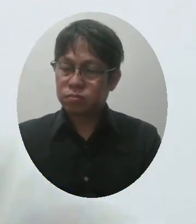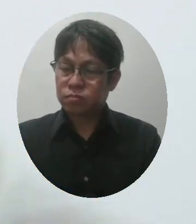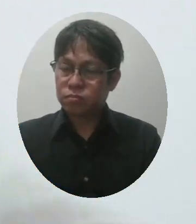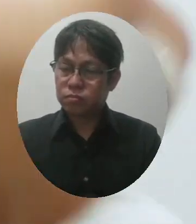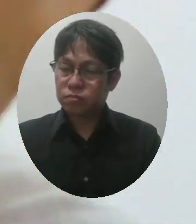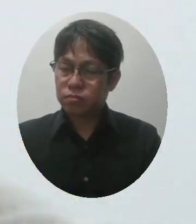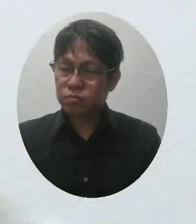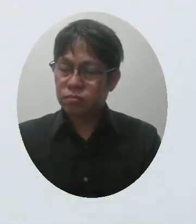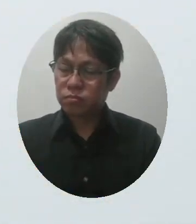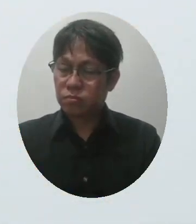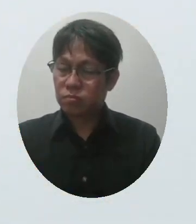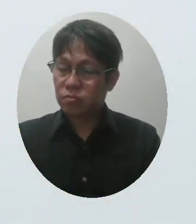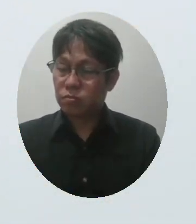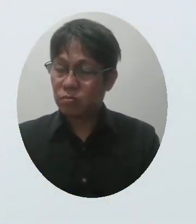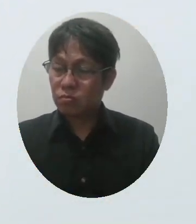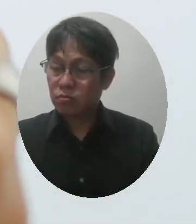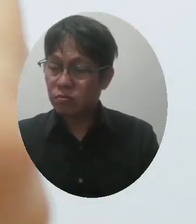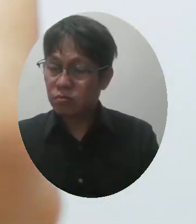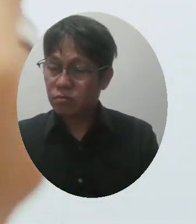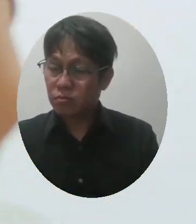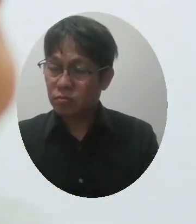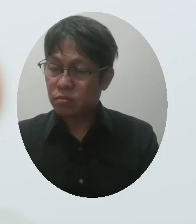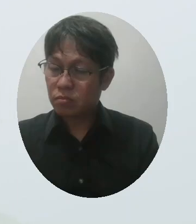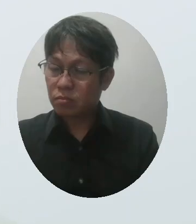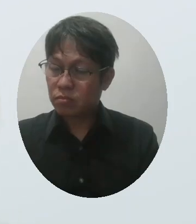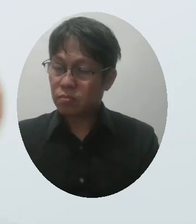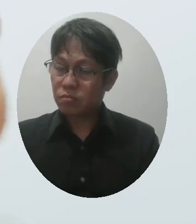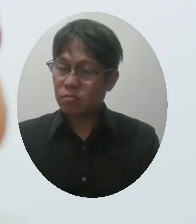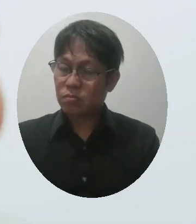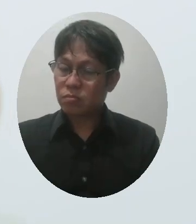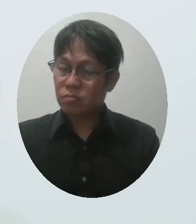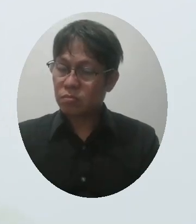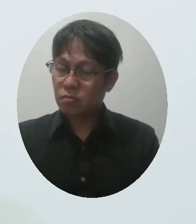Hi, Pauline. Mahina. Okay. Pataas na natin.